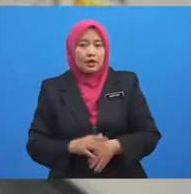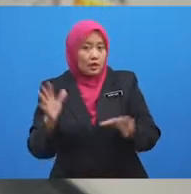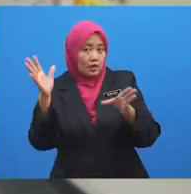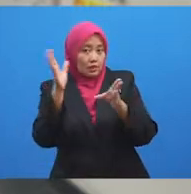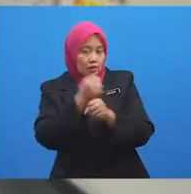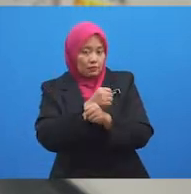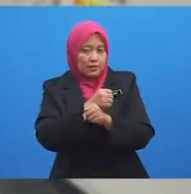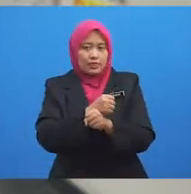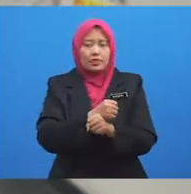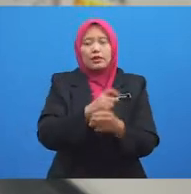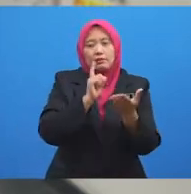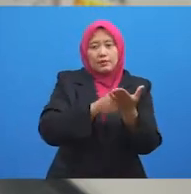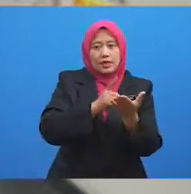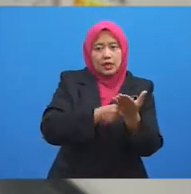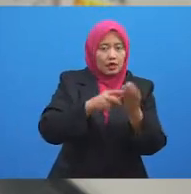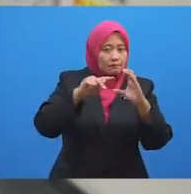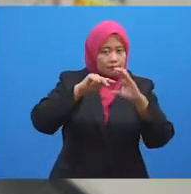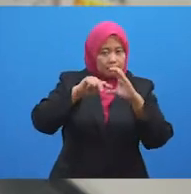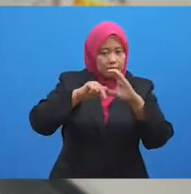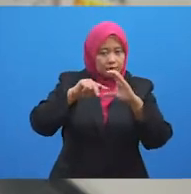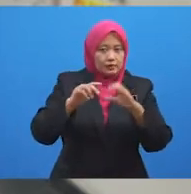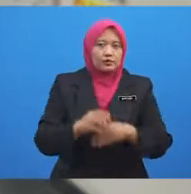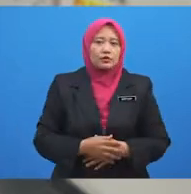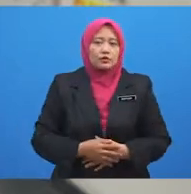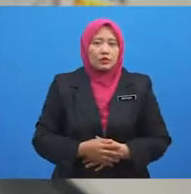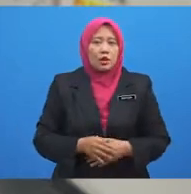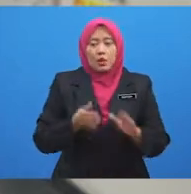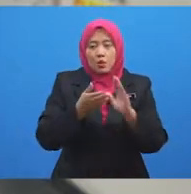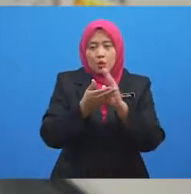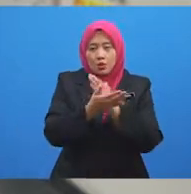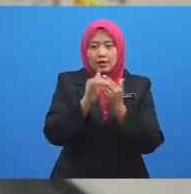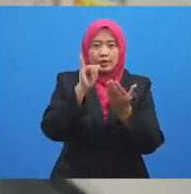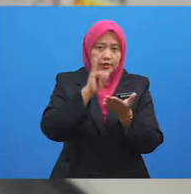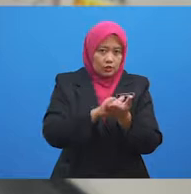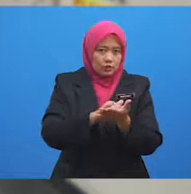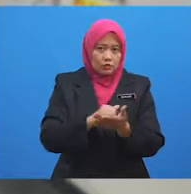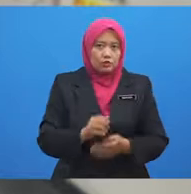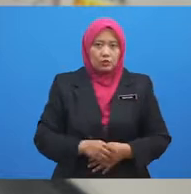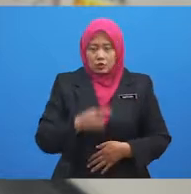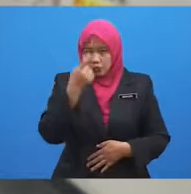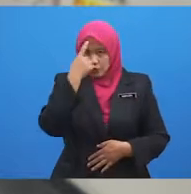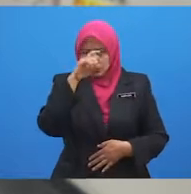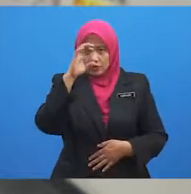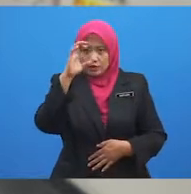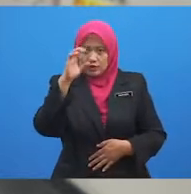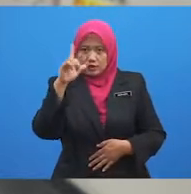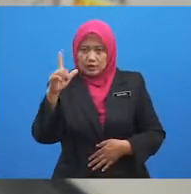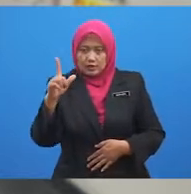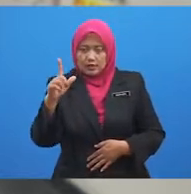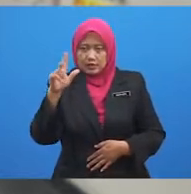Maka bilangan proton klorin 35 ialah